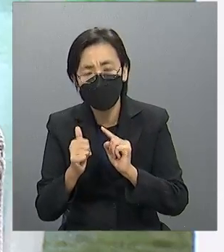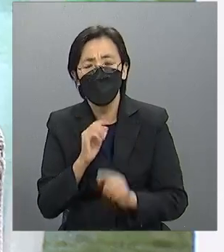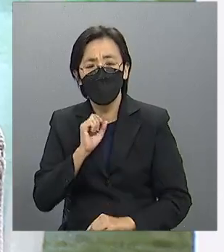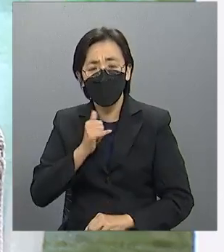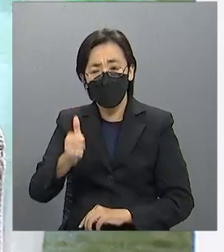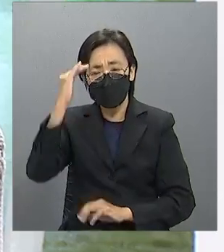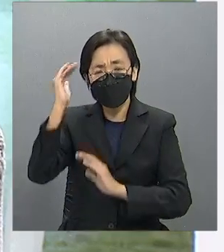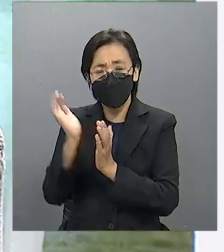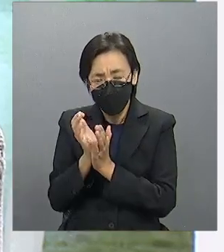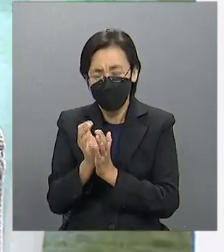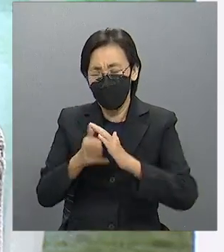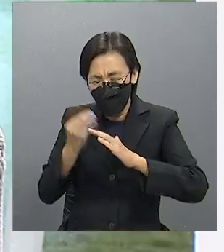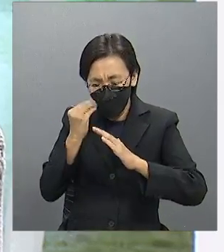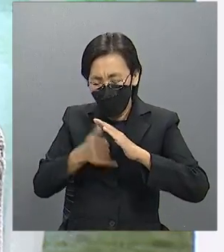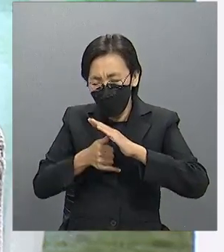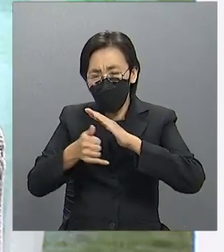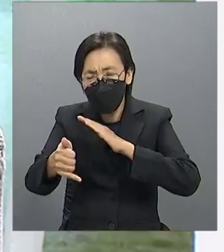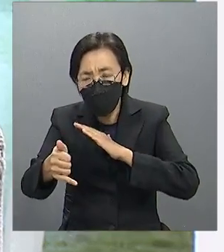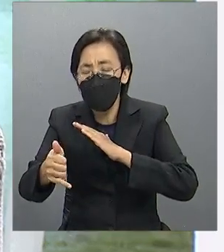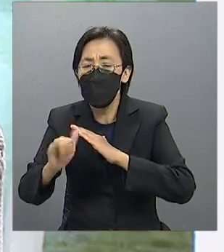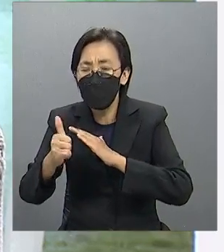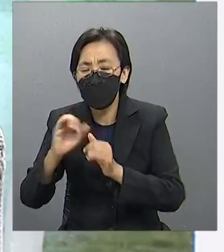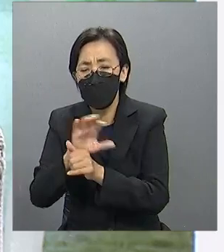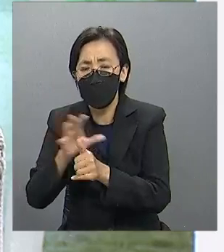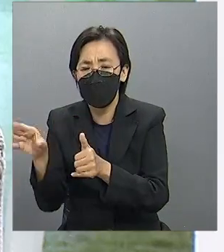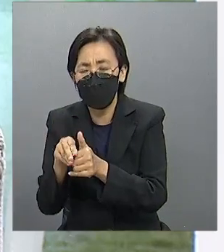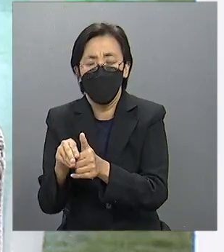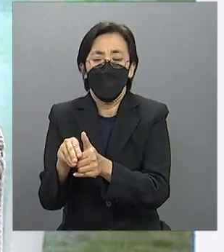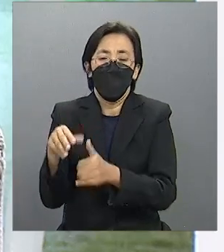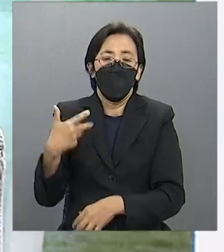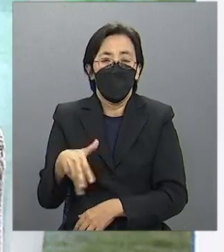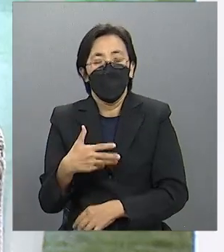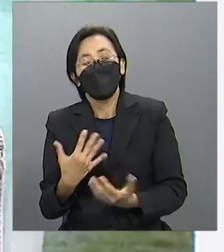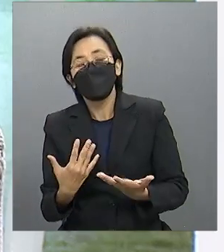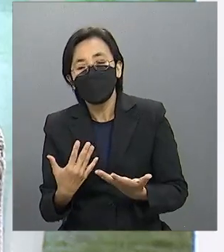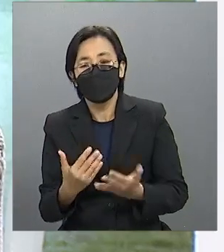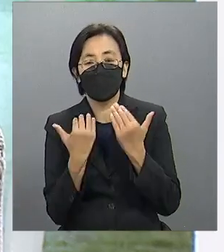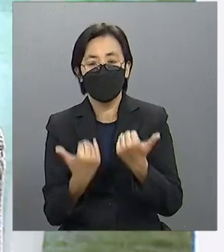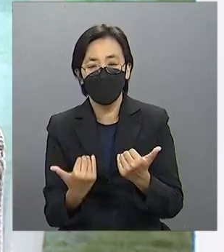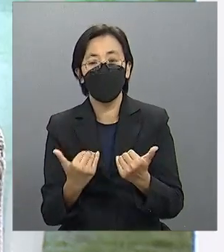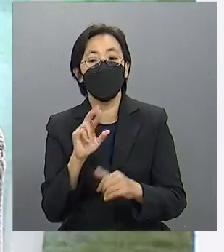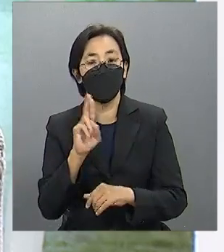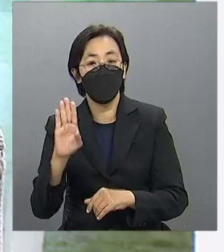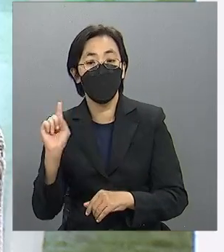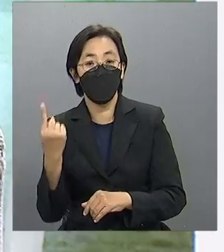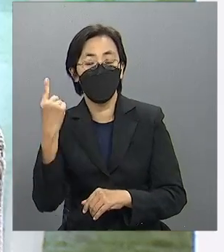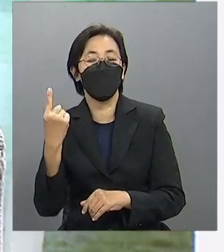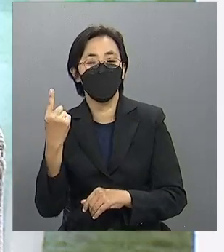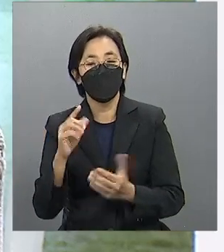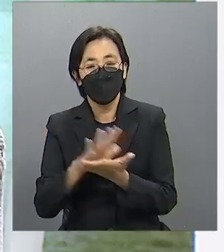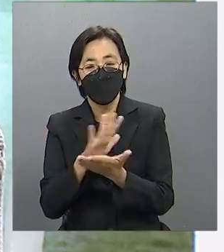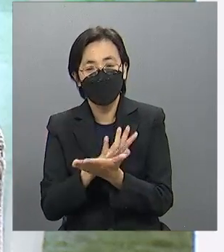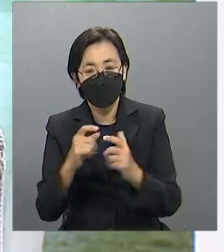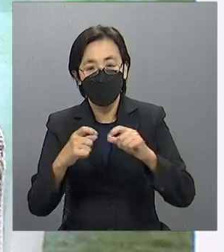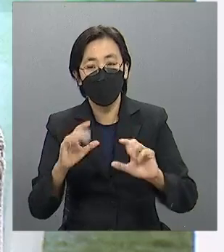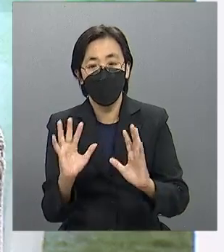พื้นที่บ้านเพิ่มคามเสีงใหกัตัวเอง แต่ล่าสุคุผชมมีระบบใหม่เป็นการแ้งเอpertษา reflecting ปดหายผ่านทางอ